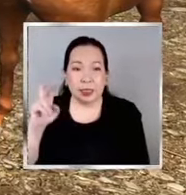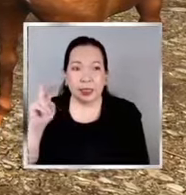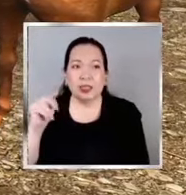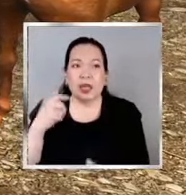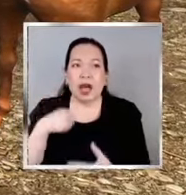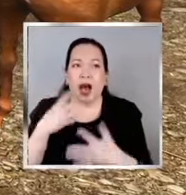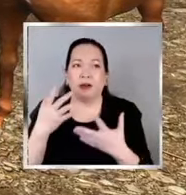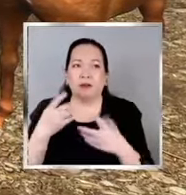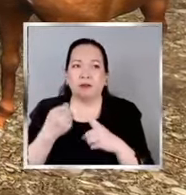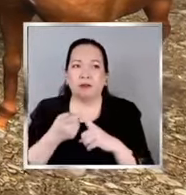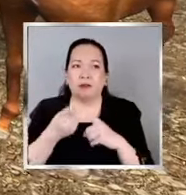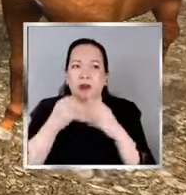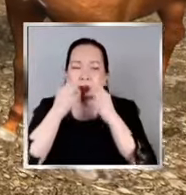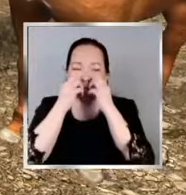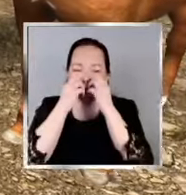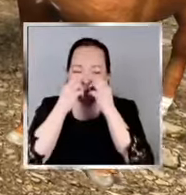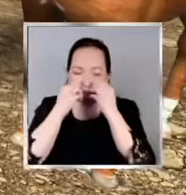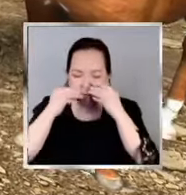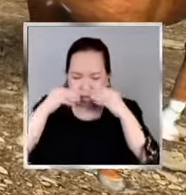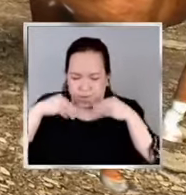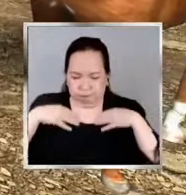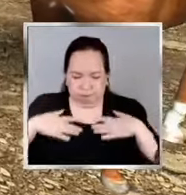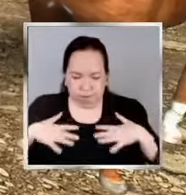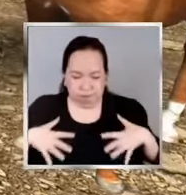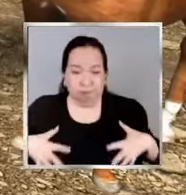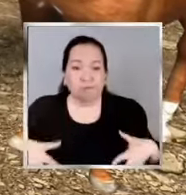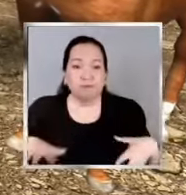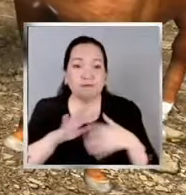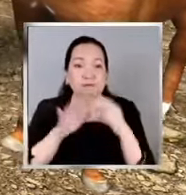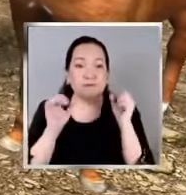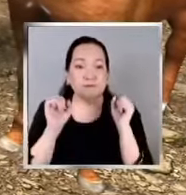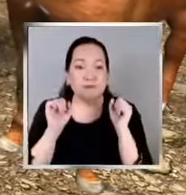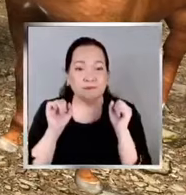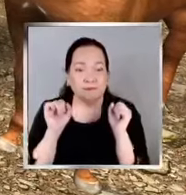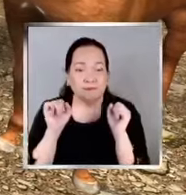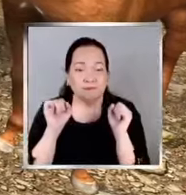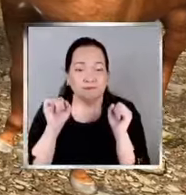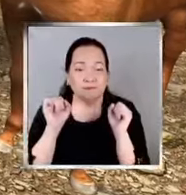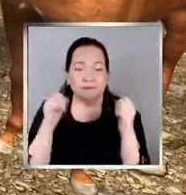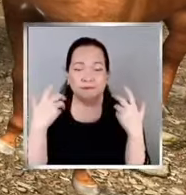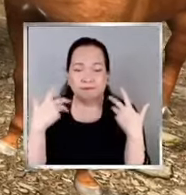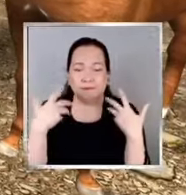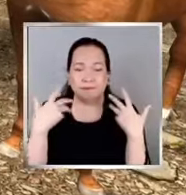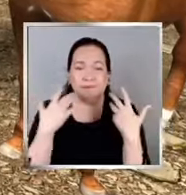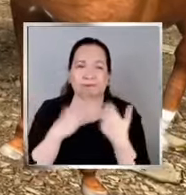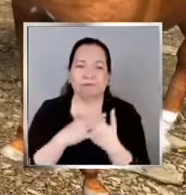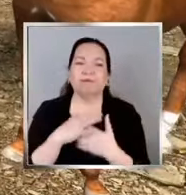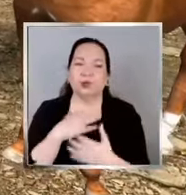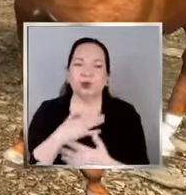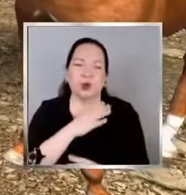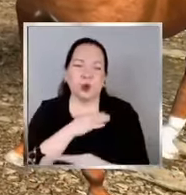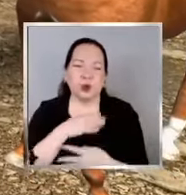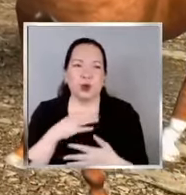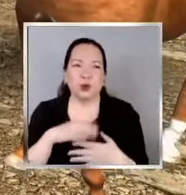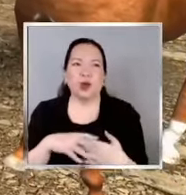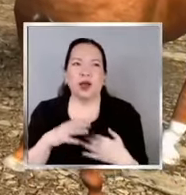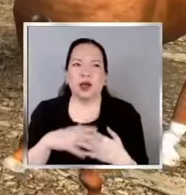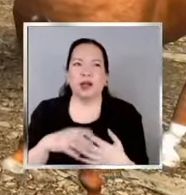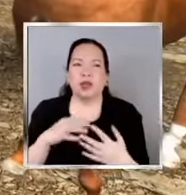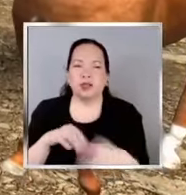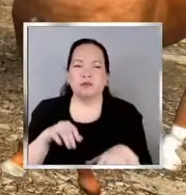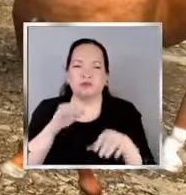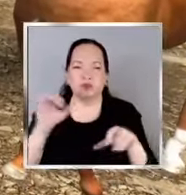sa balahibo ng kabayo. At napapabilis itong evaporation at cooling na kailangan ng mga kabayo matapos ang isang physical